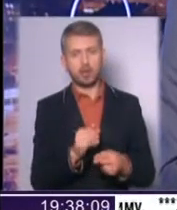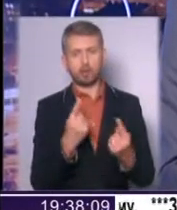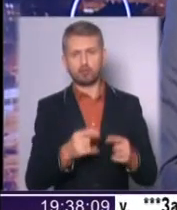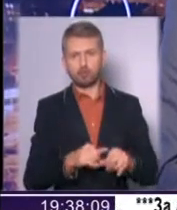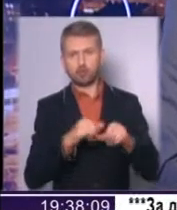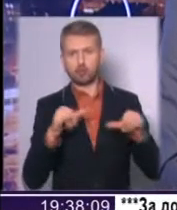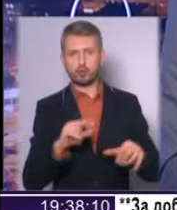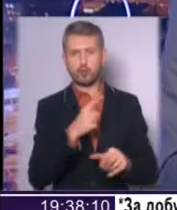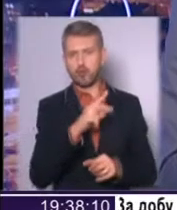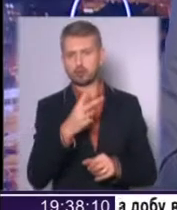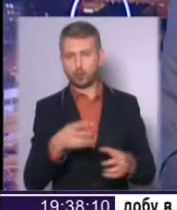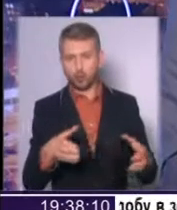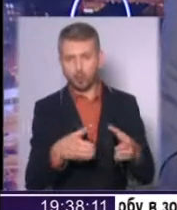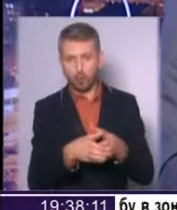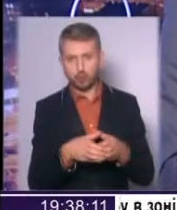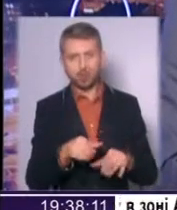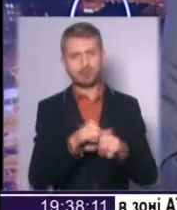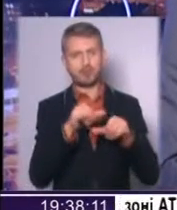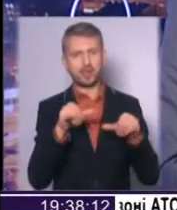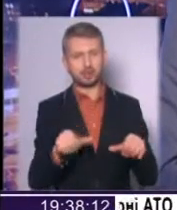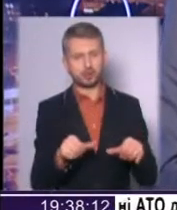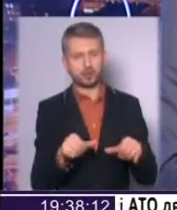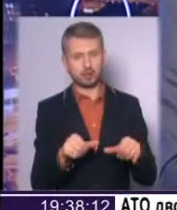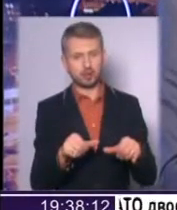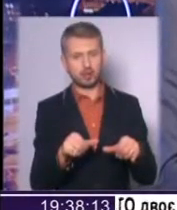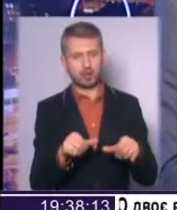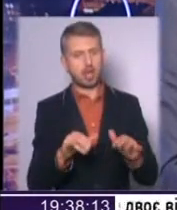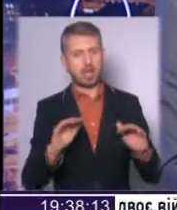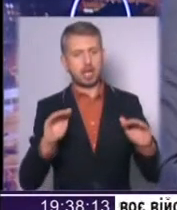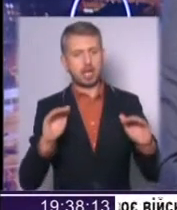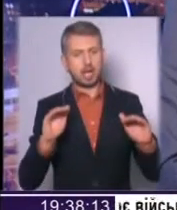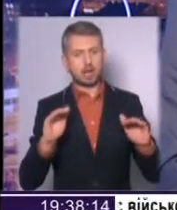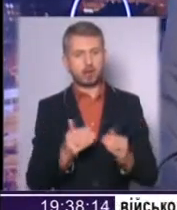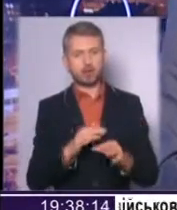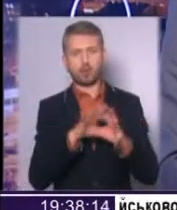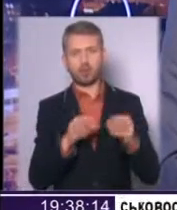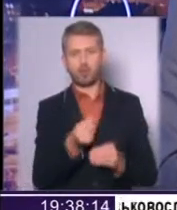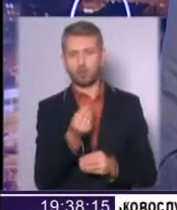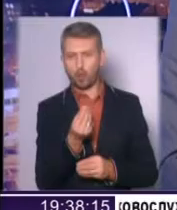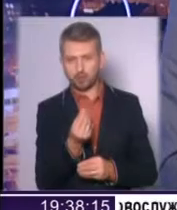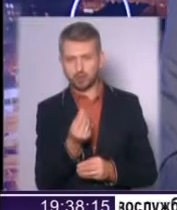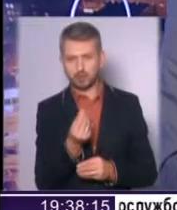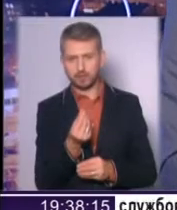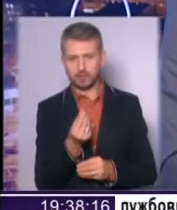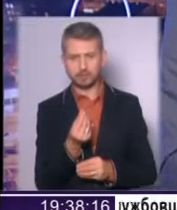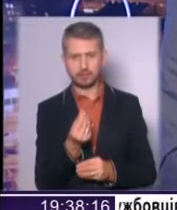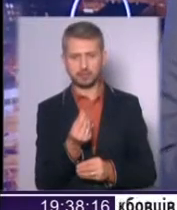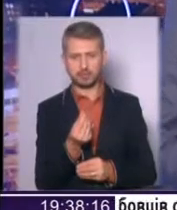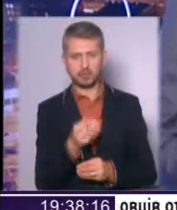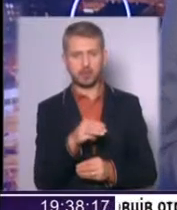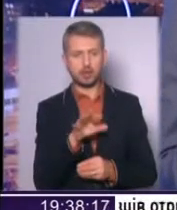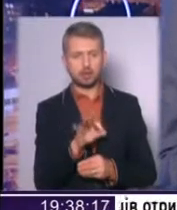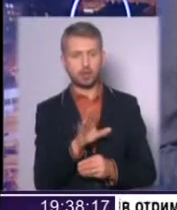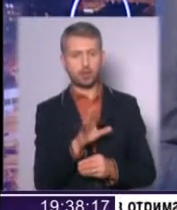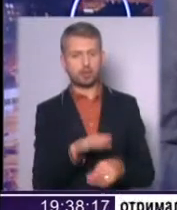адміністрування ПДВ. Давайте почнемо з цього питання по спрощеній системі. Це перша, друга категорія. Звісно, цьому навіть і в новому